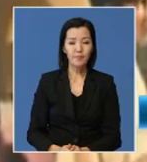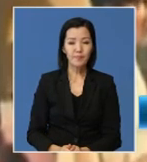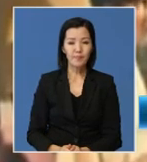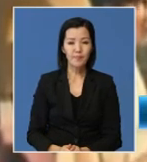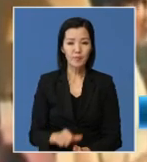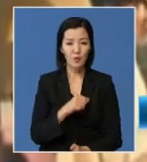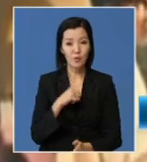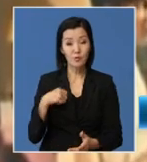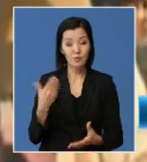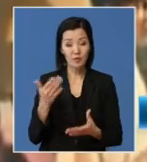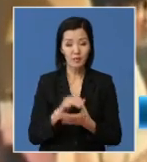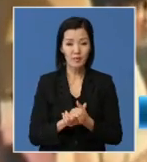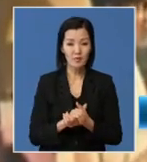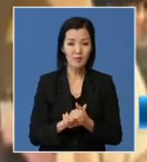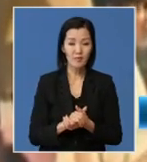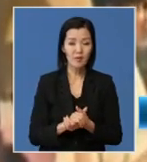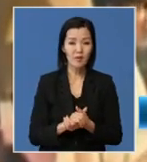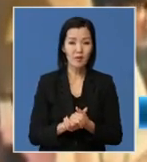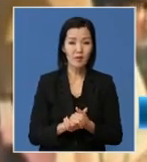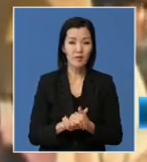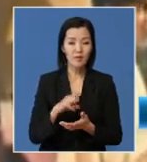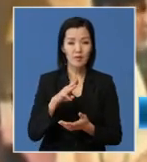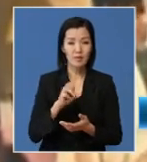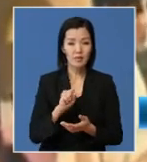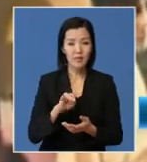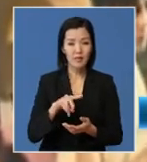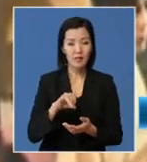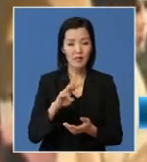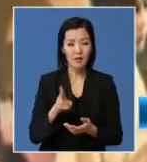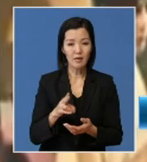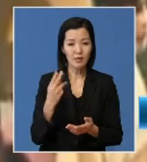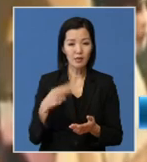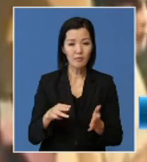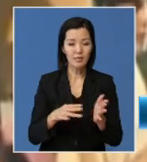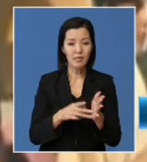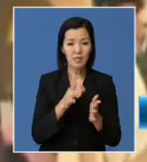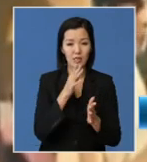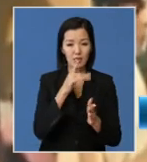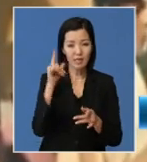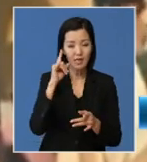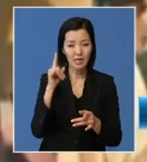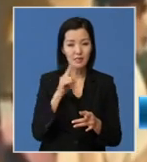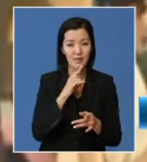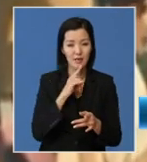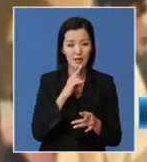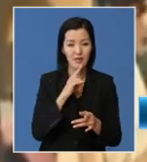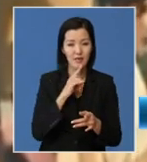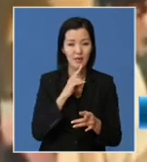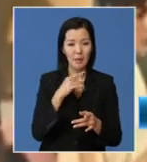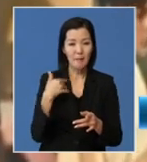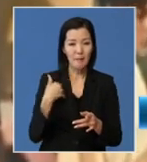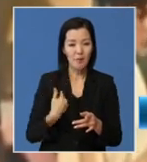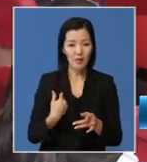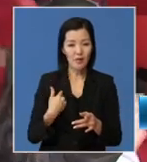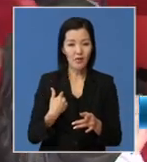Өзімді таныстырып қояйын. Омаров, Айла Омарұлы, 28-демін қазақ. Бойда жоғары